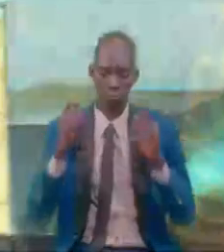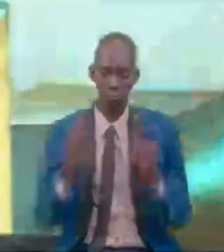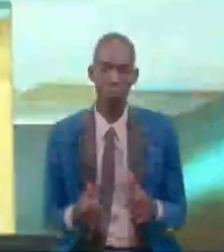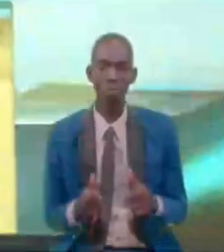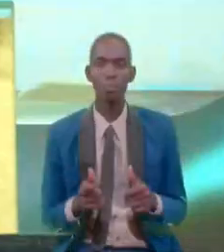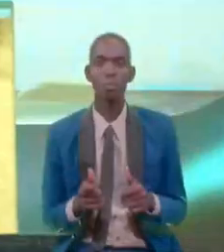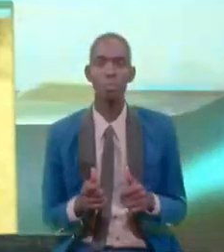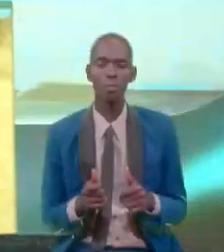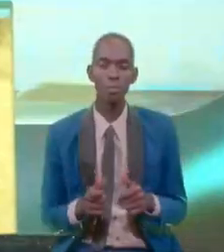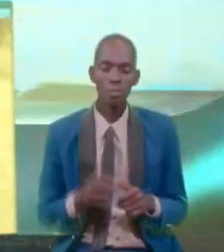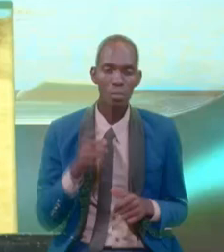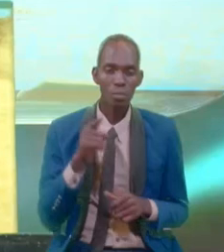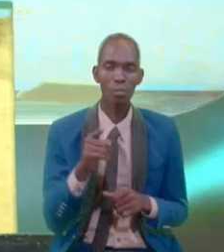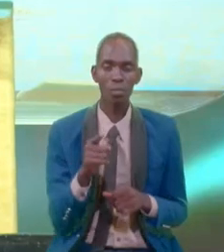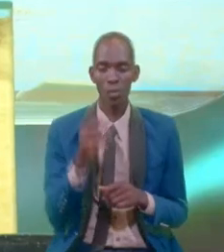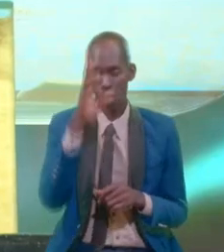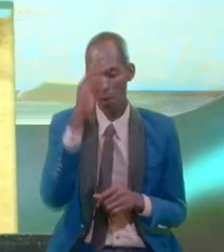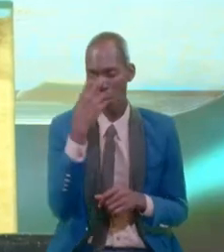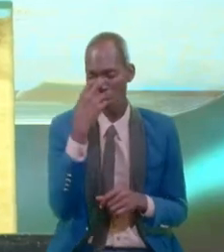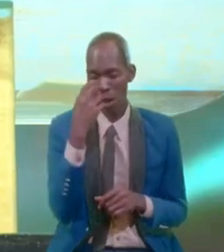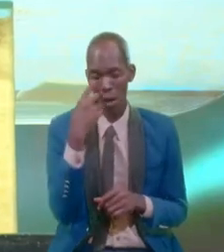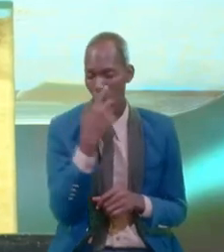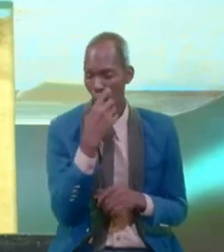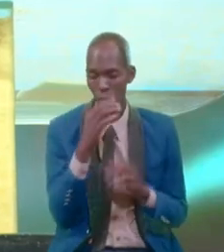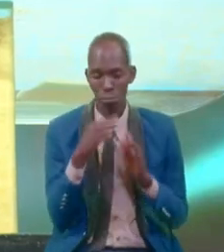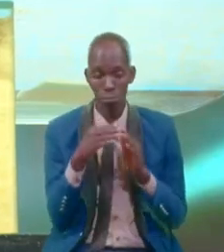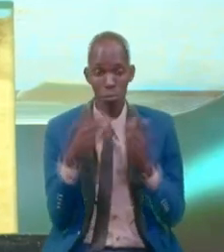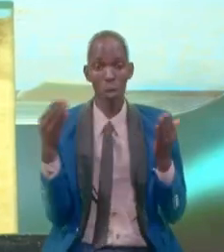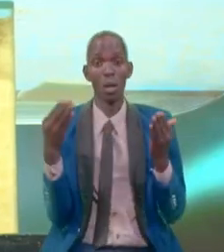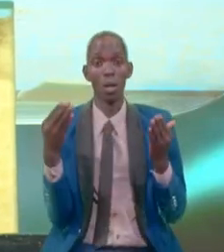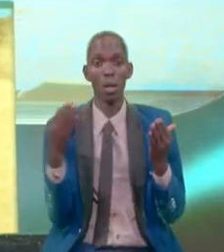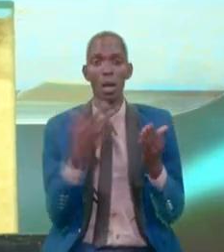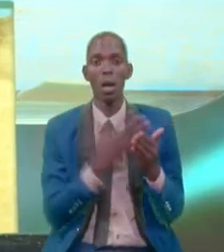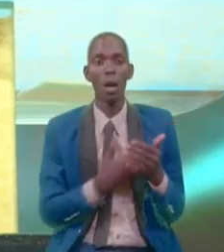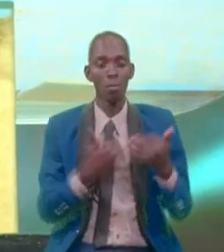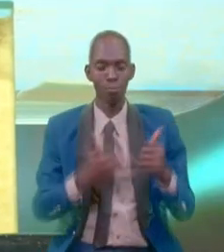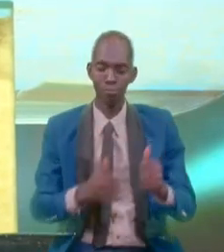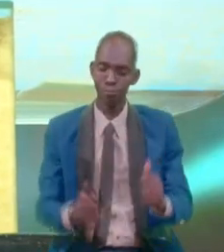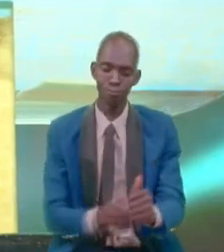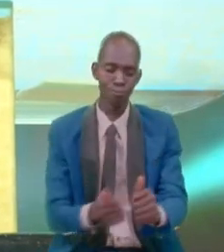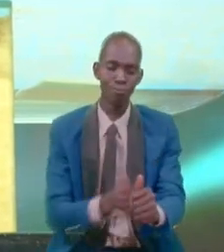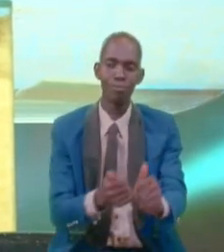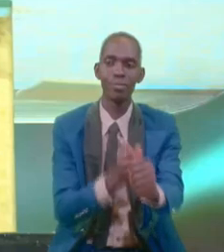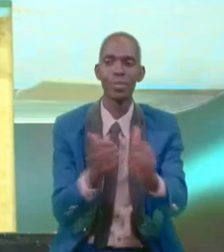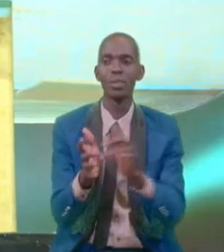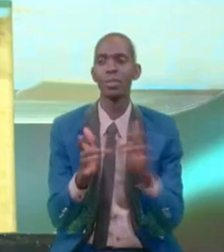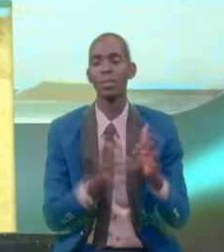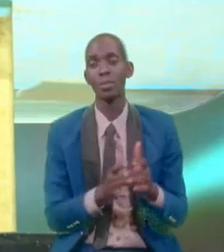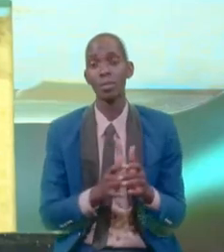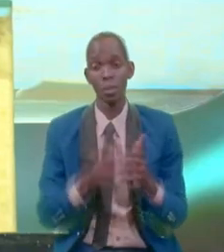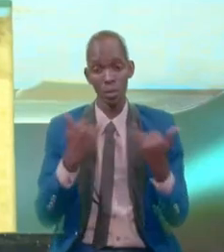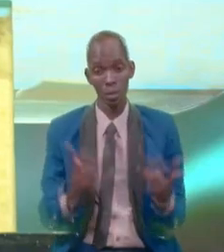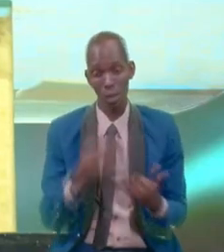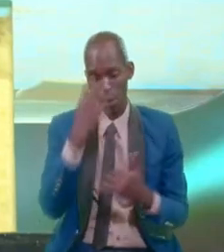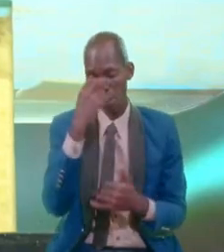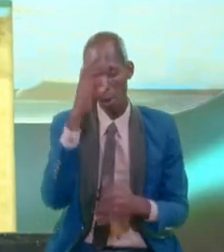Aussitôt, il recouvra la vue. Et suivit Jésus dans le chemin.